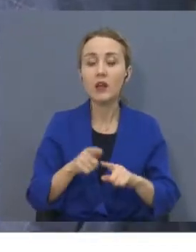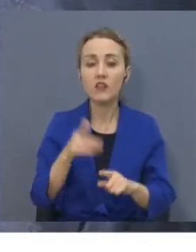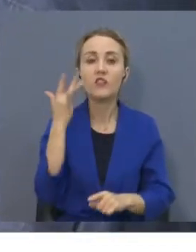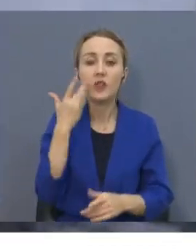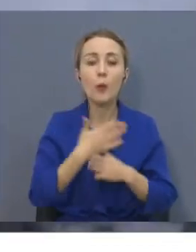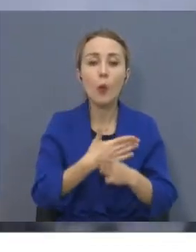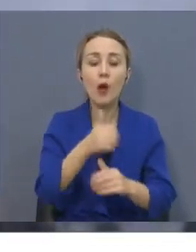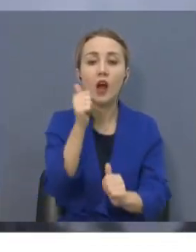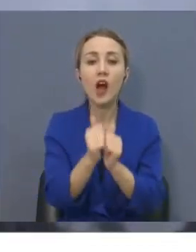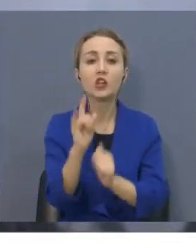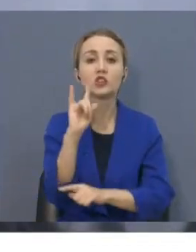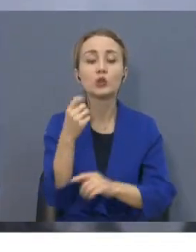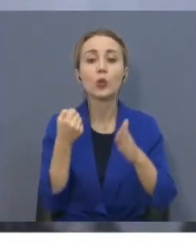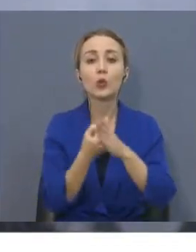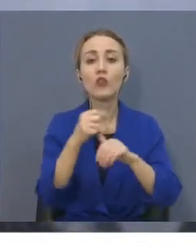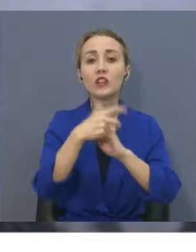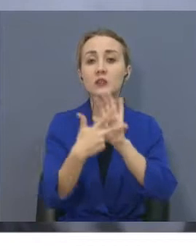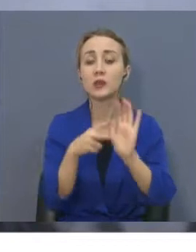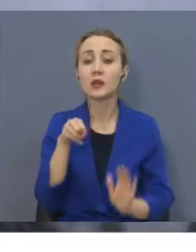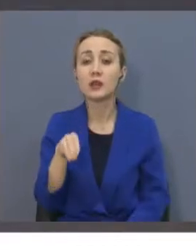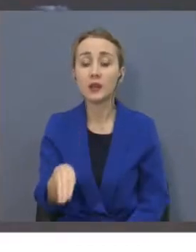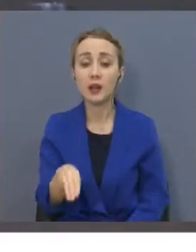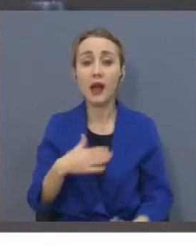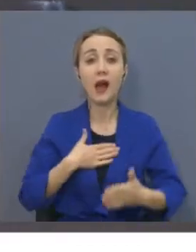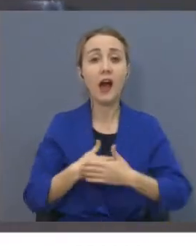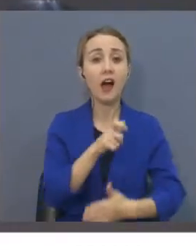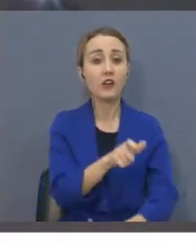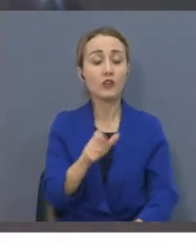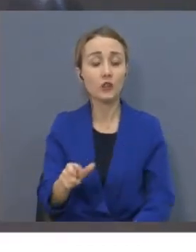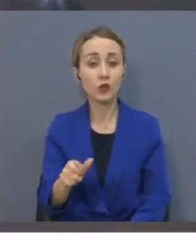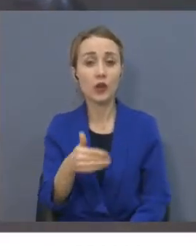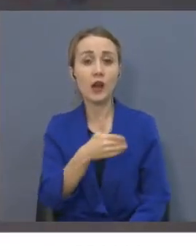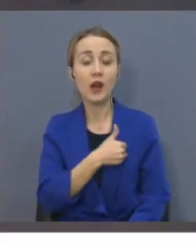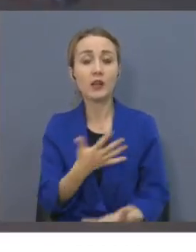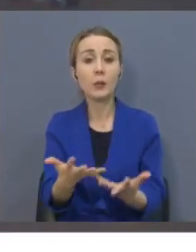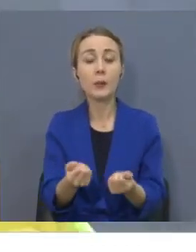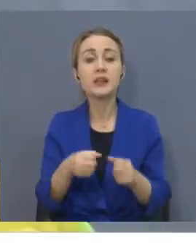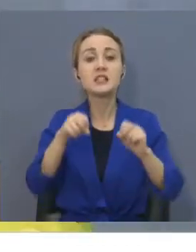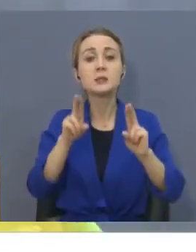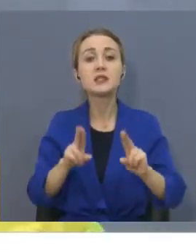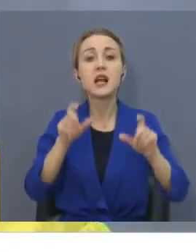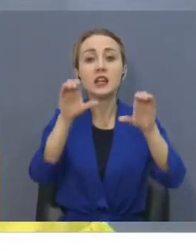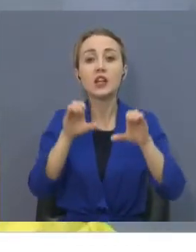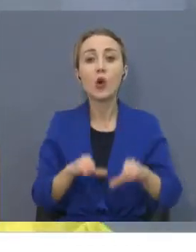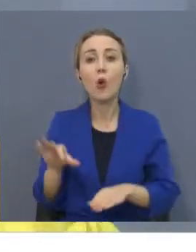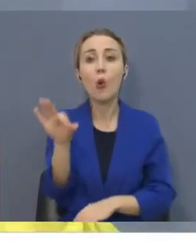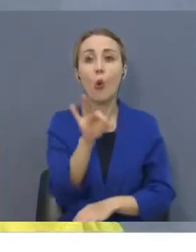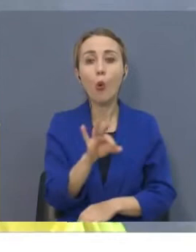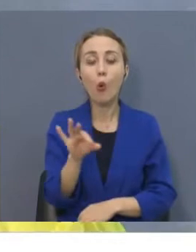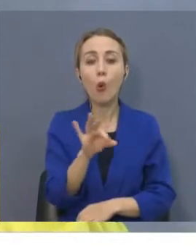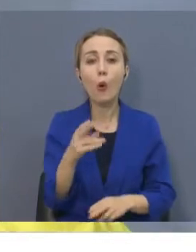содействие каждому ребенку до 18 лет. Кроме того, активисты партии намерены инициировать принятие специального закона о